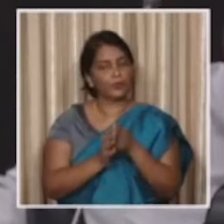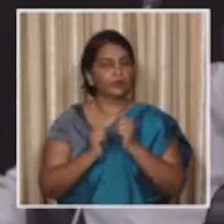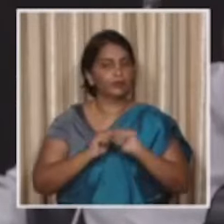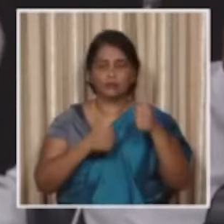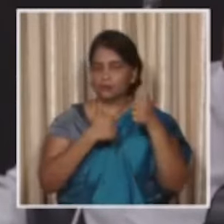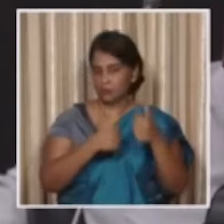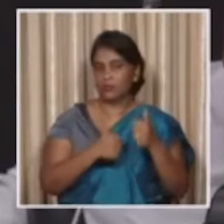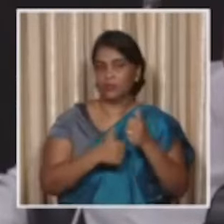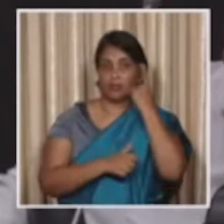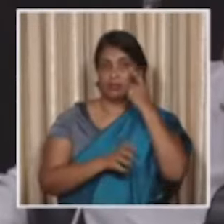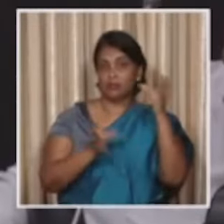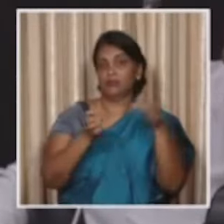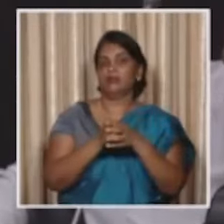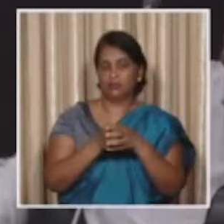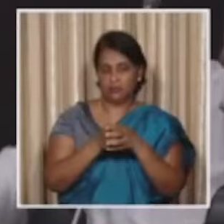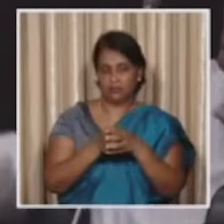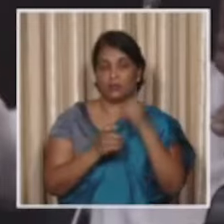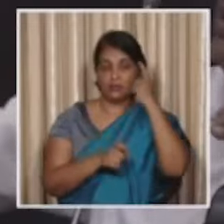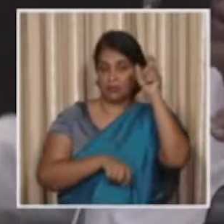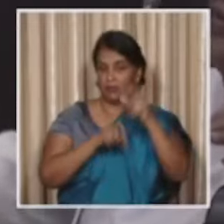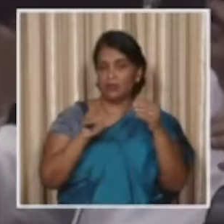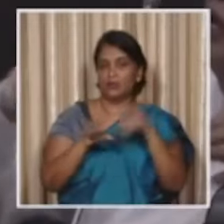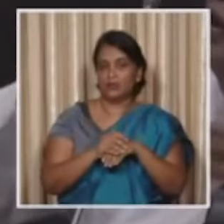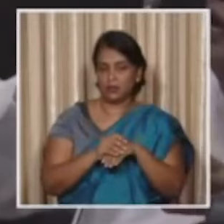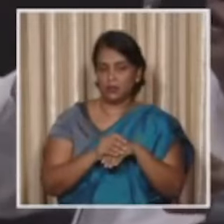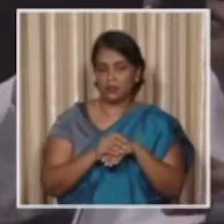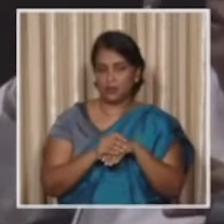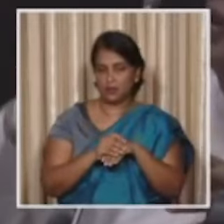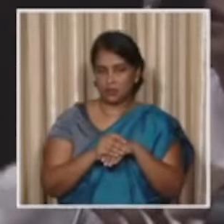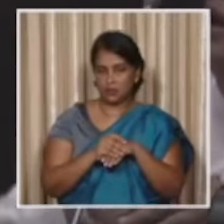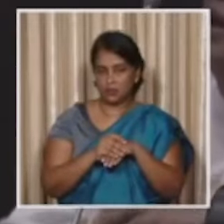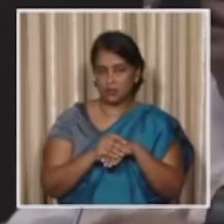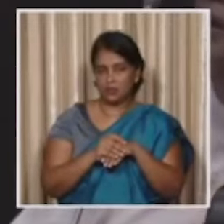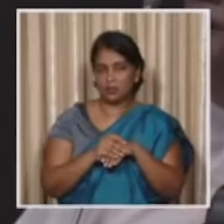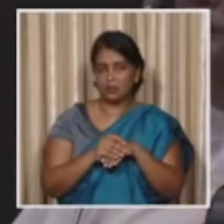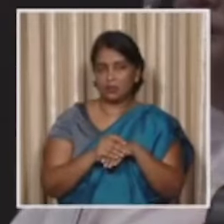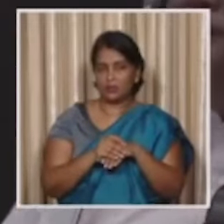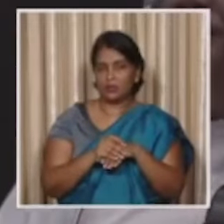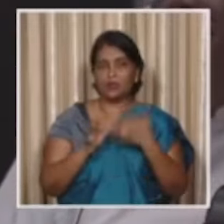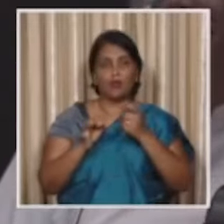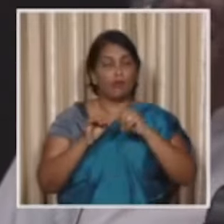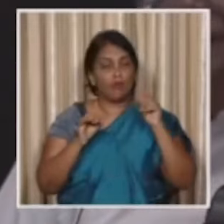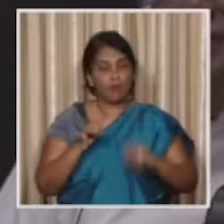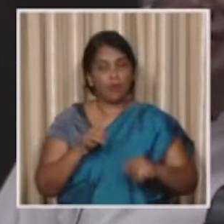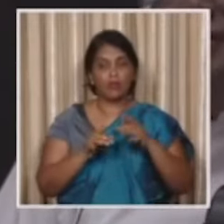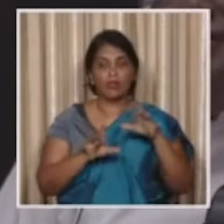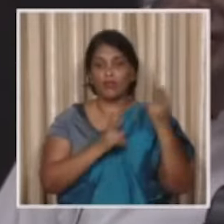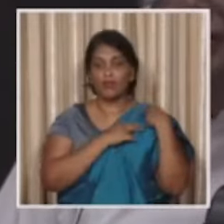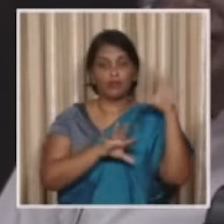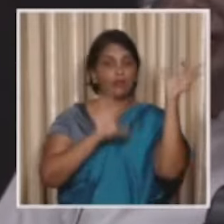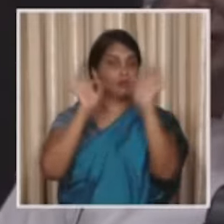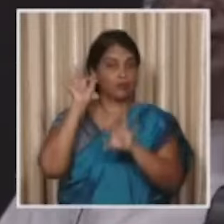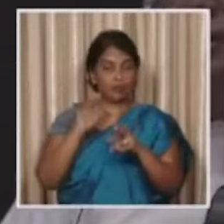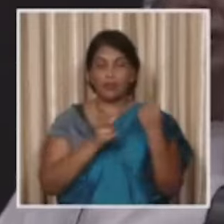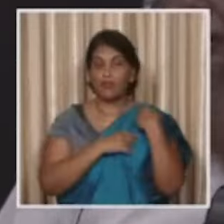ඒක හොඳයි. වියත්මග එකතු කරගත්තා. වියත්මගත් එක්ක වැඩපිළිවෙල ගියා. ඊට පස්සේ තිබුණා සංස්ථාවලට තනතුරුපත් කිරීම.